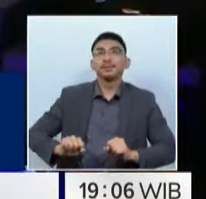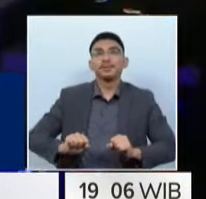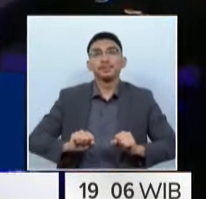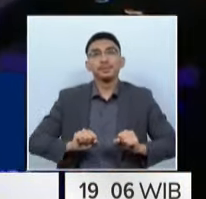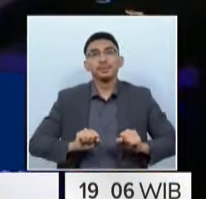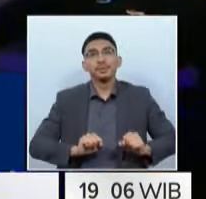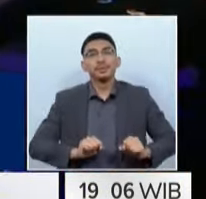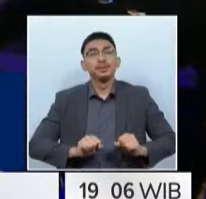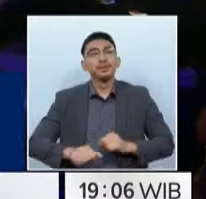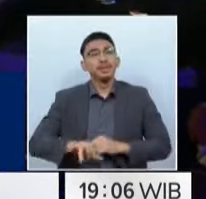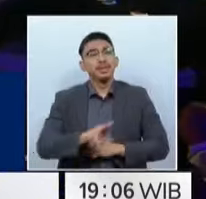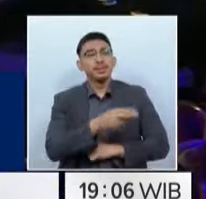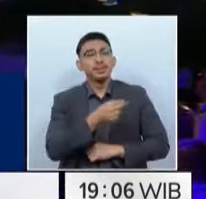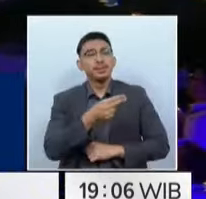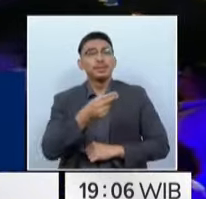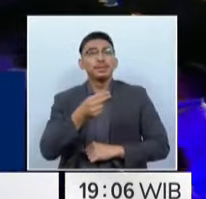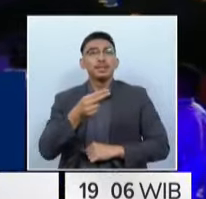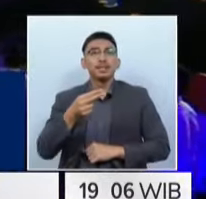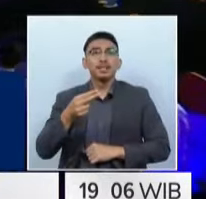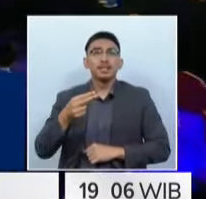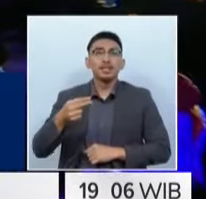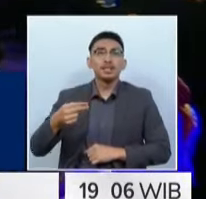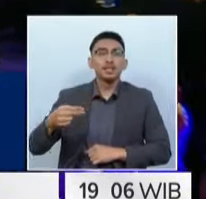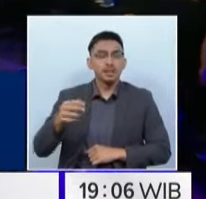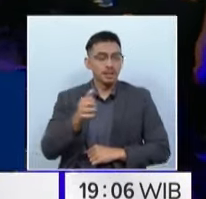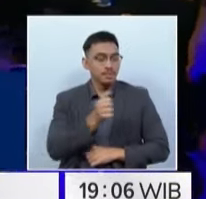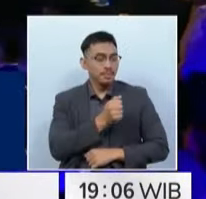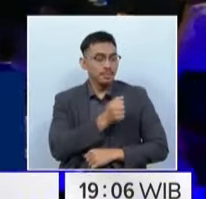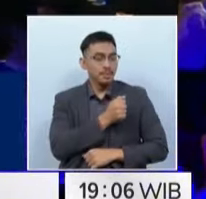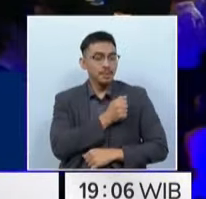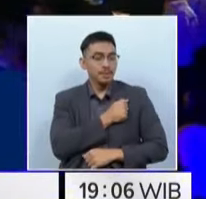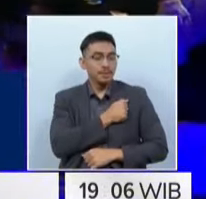ibuku Indonesia